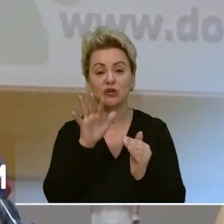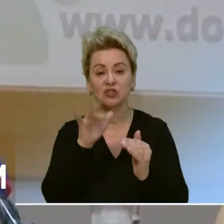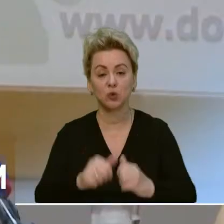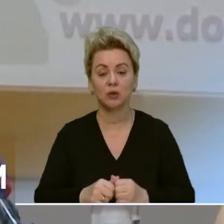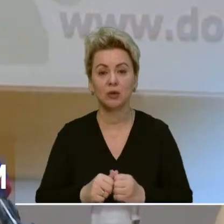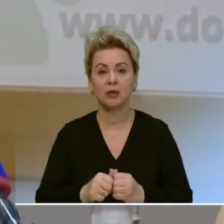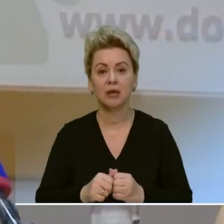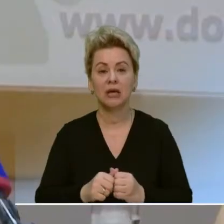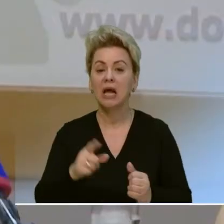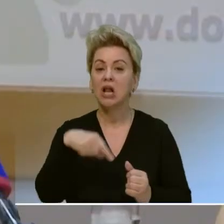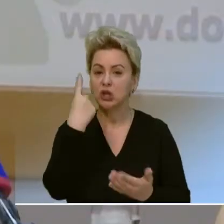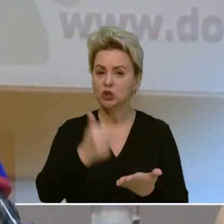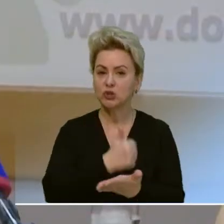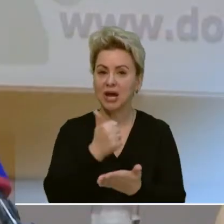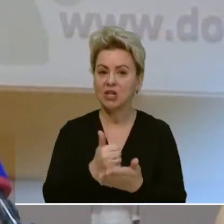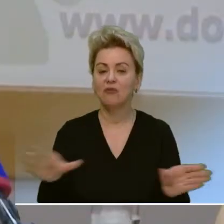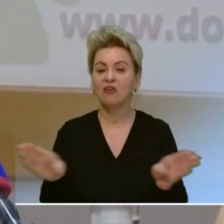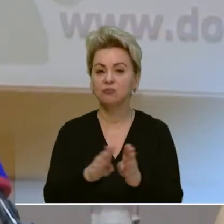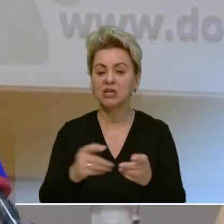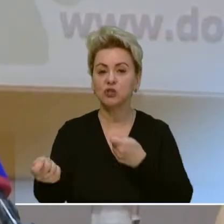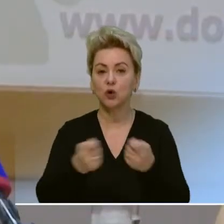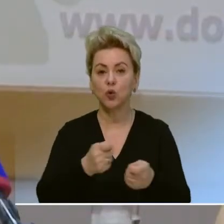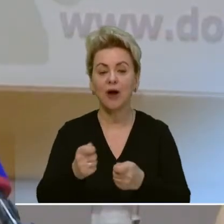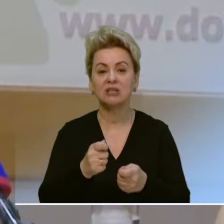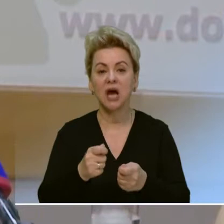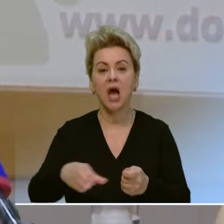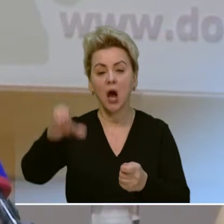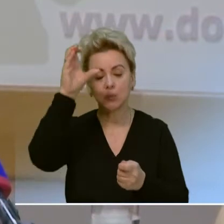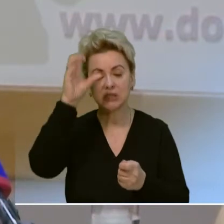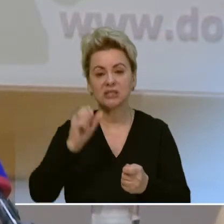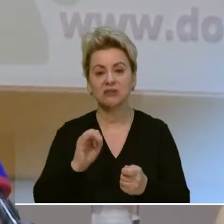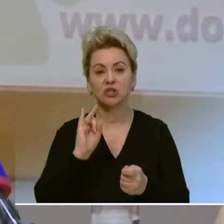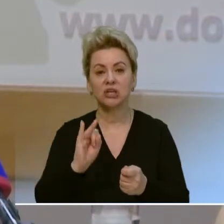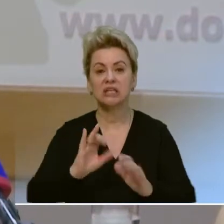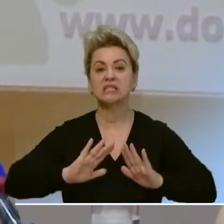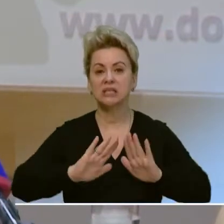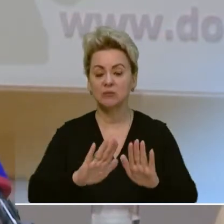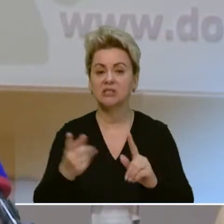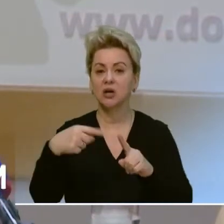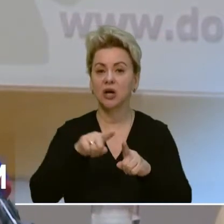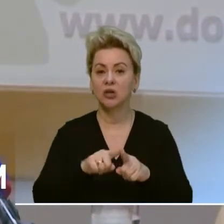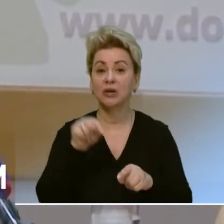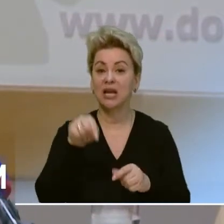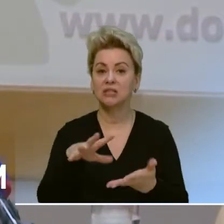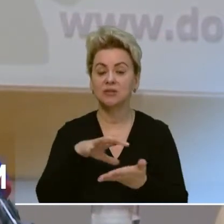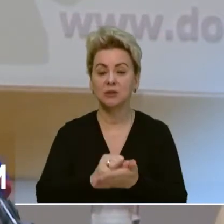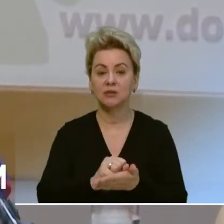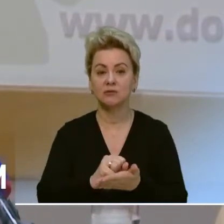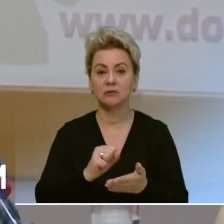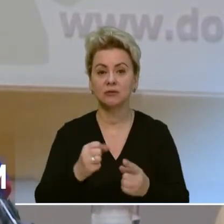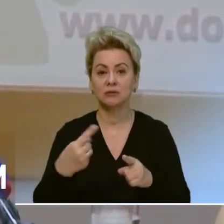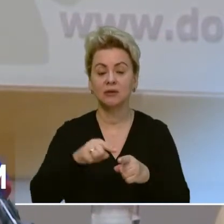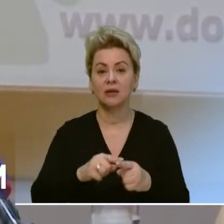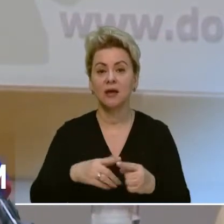сроки. Лично глава вместе с руководителем управления образования или с заместителем, который этим занимается. А